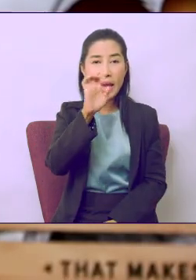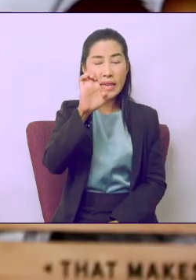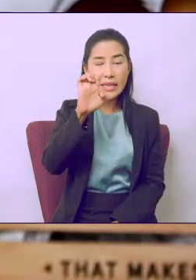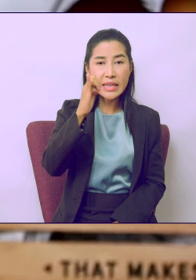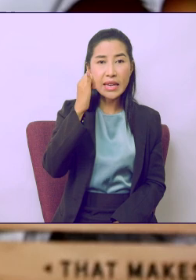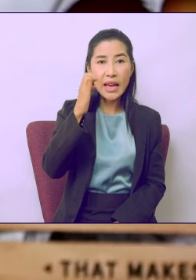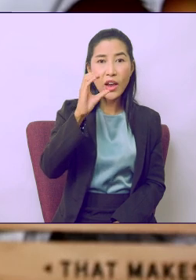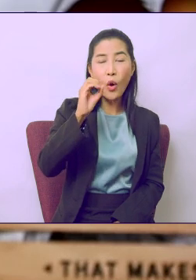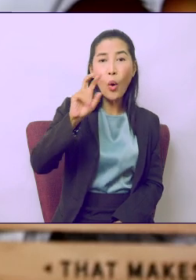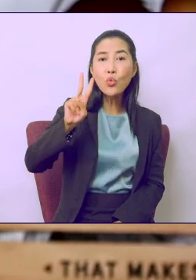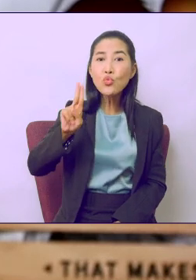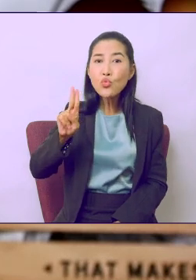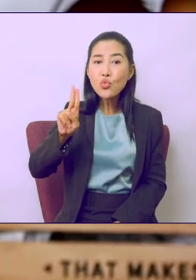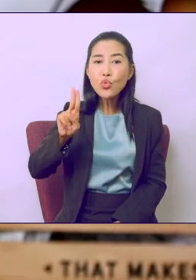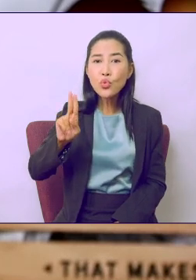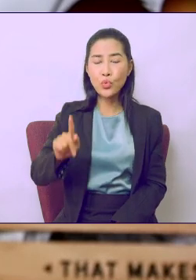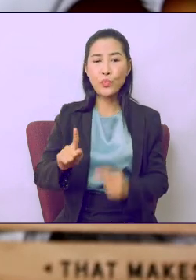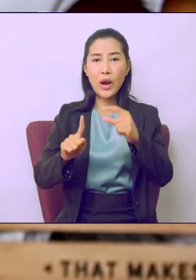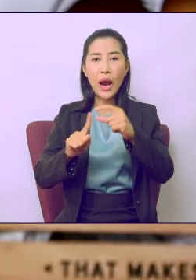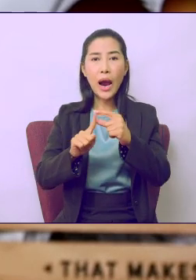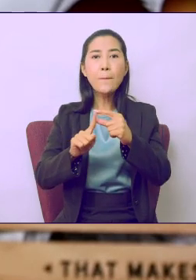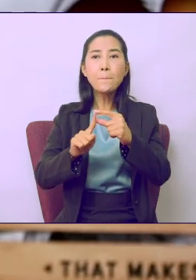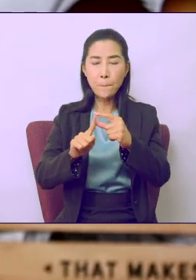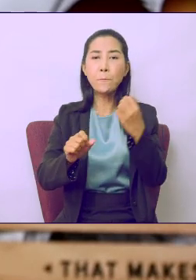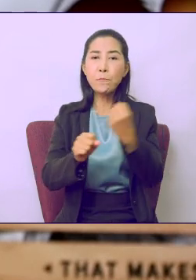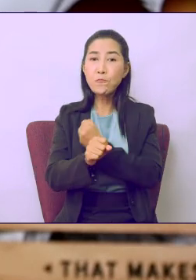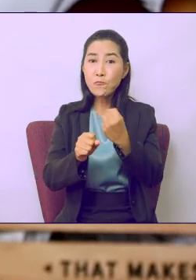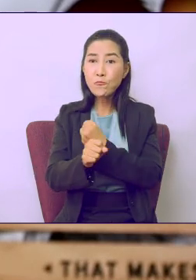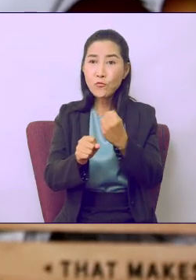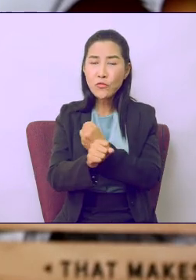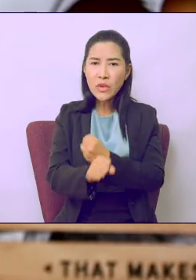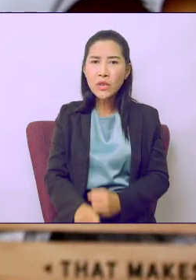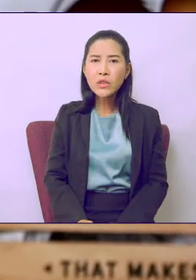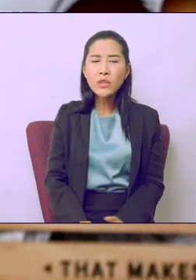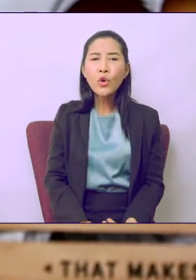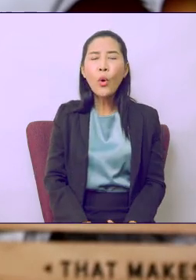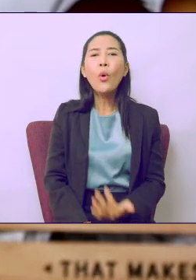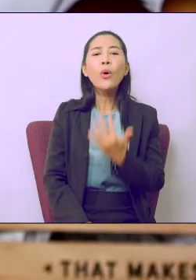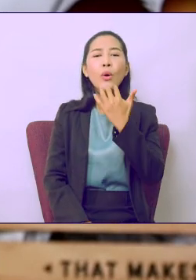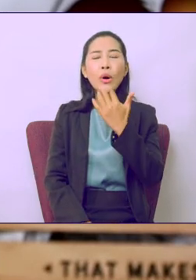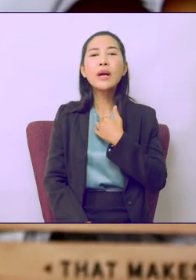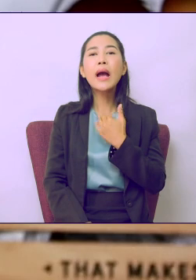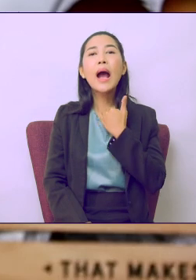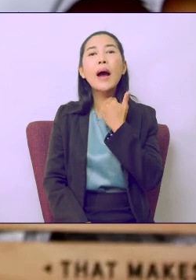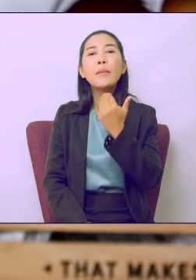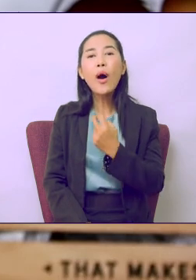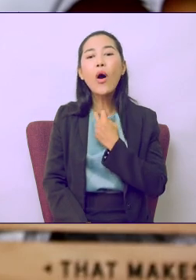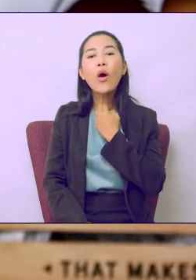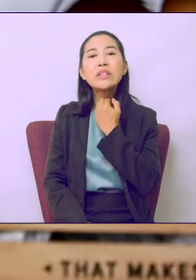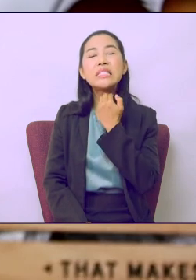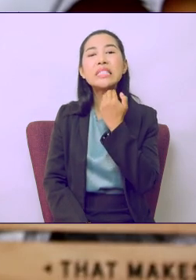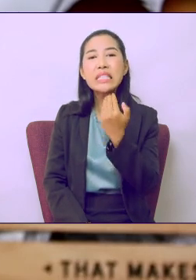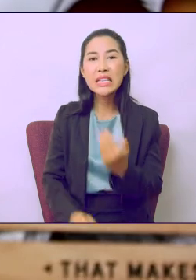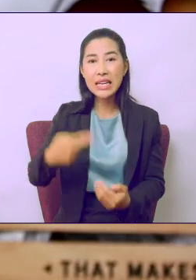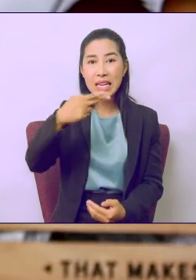เขาเรียกว่ามา Toneน่ะคือเป็นคำที่ติดอยู่ในปากอยู่แล้วนะครับหรือบางทีผมก็ใช้คำว่าฮือฮูอะไรอย่างเงี้ยนะครับในการให้น้อง